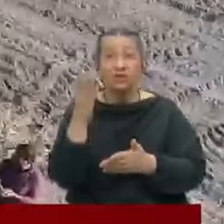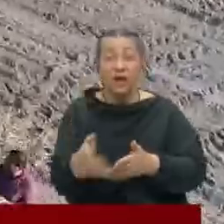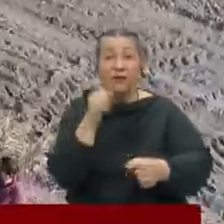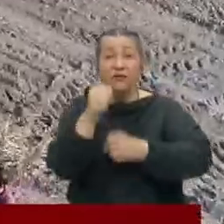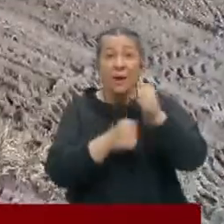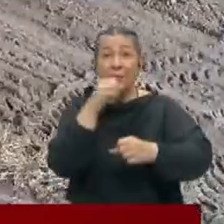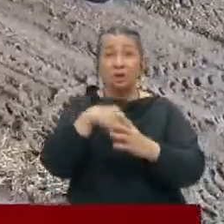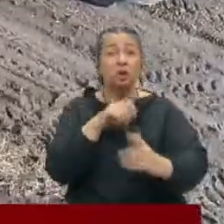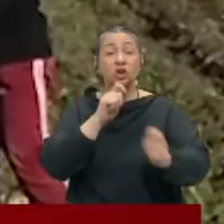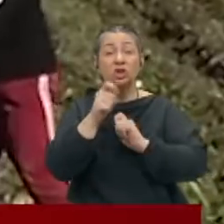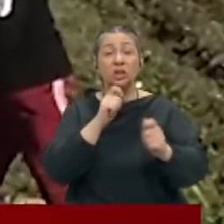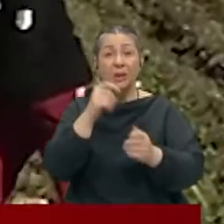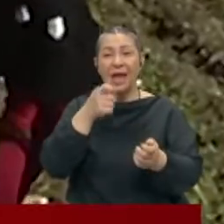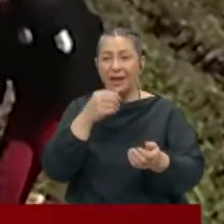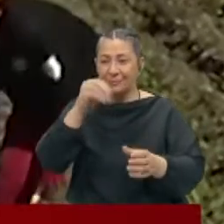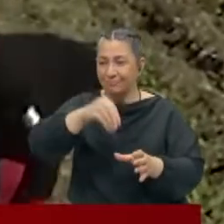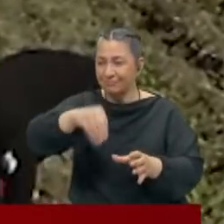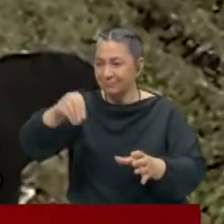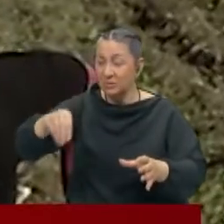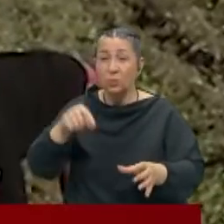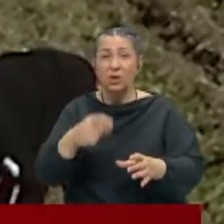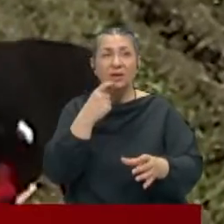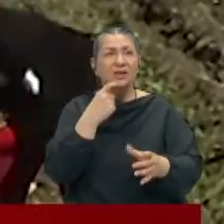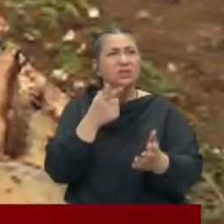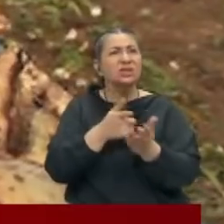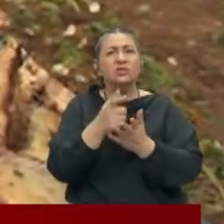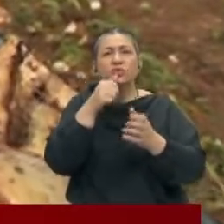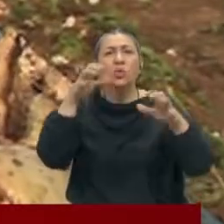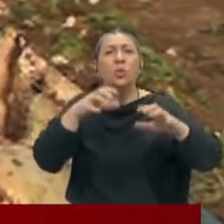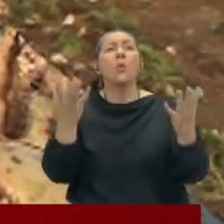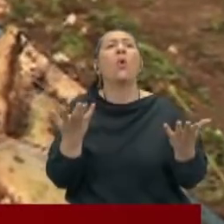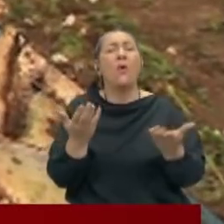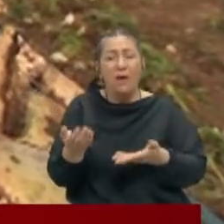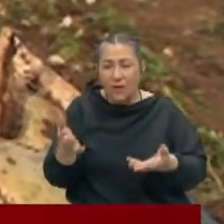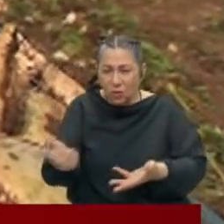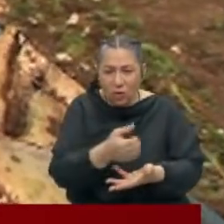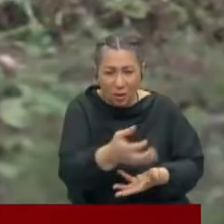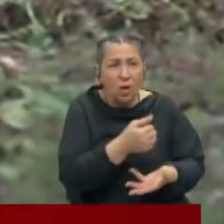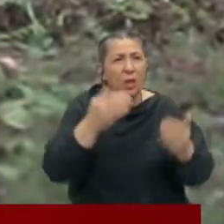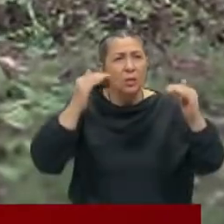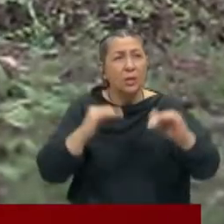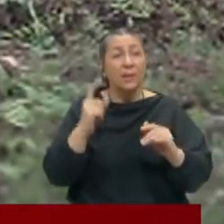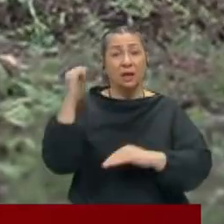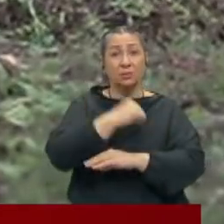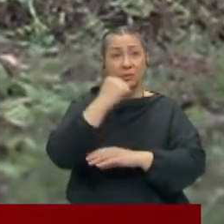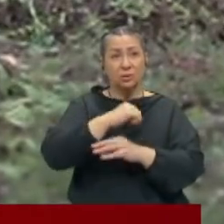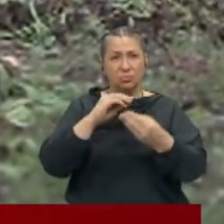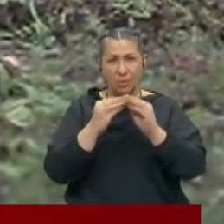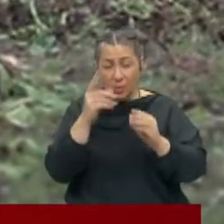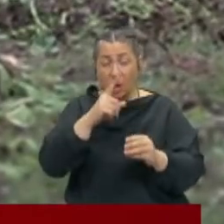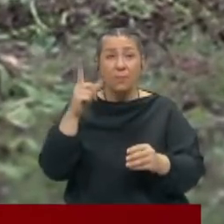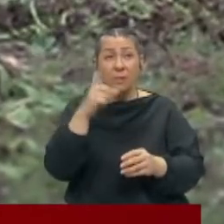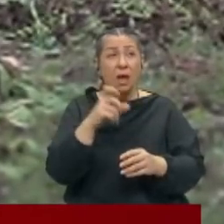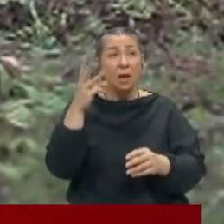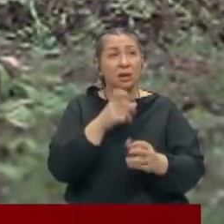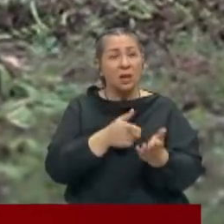fabrika için sözleşmeli ekim yapıyor. Ancak bu yıl bölgeyi kuraklık vurdu. Verim düştü. Bir de nakliye sıkıntısı nedeniyle ürünler